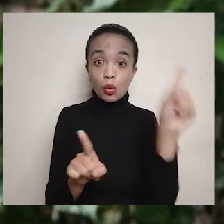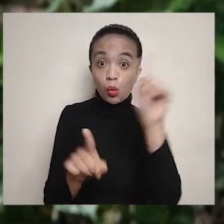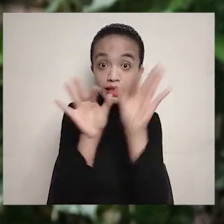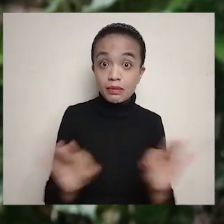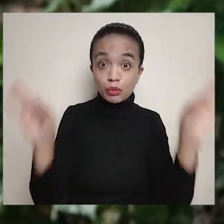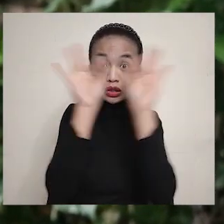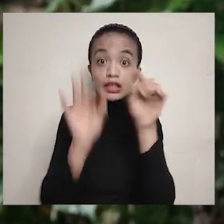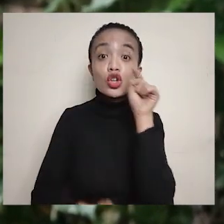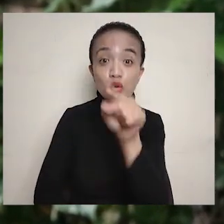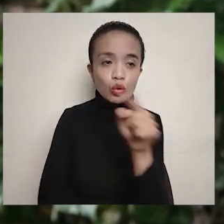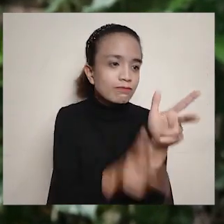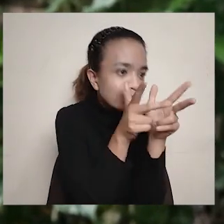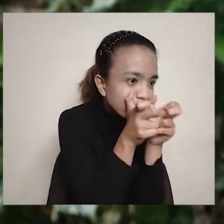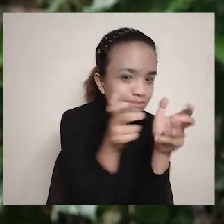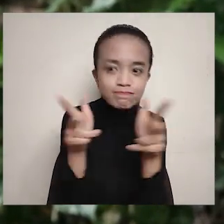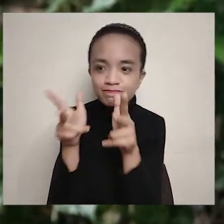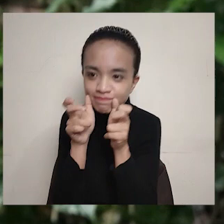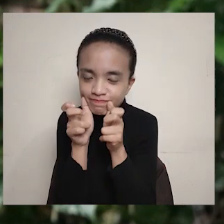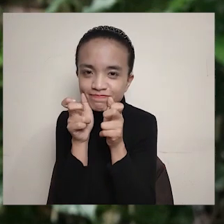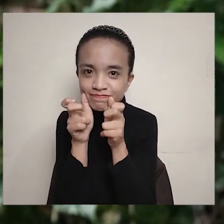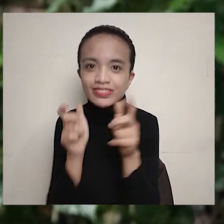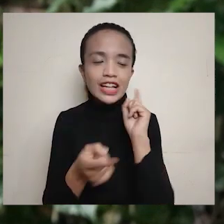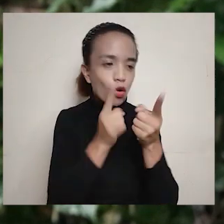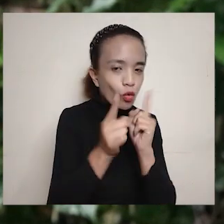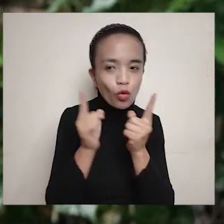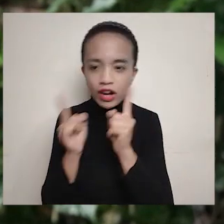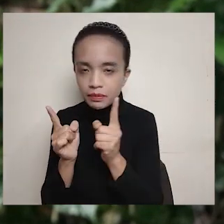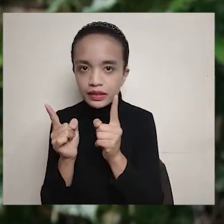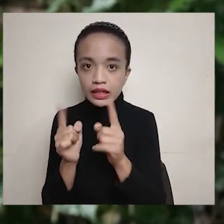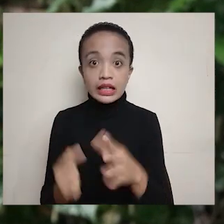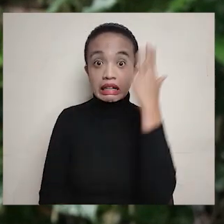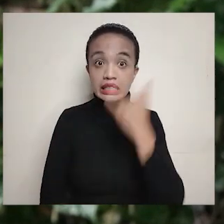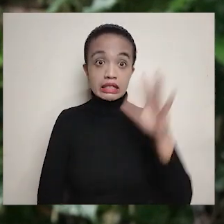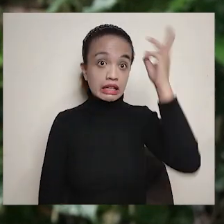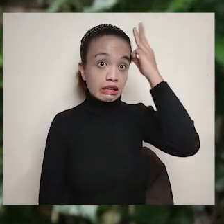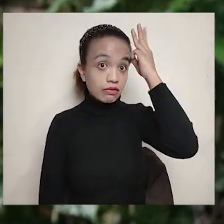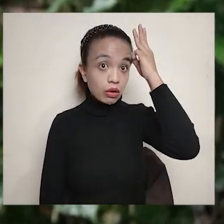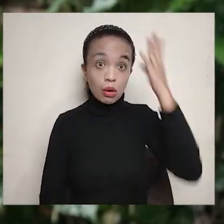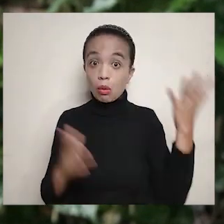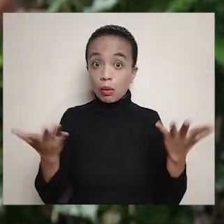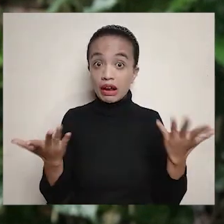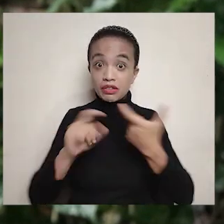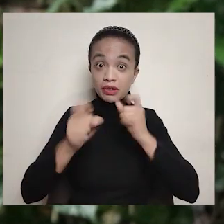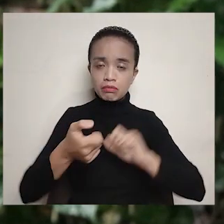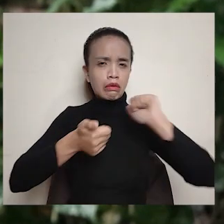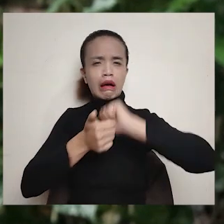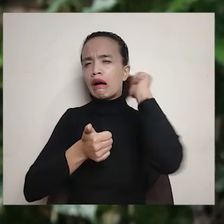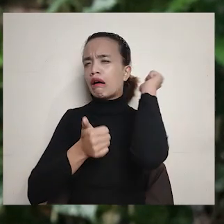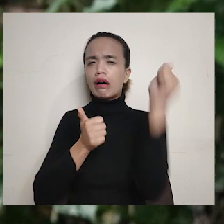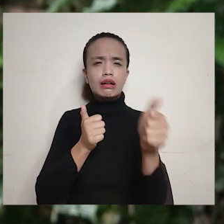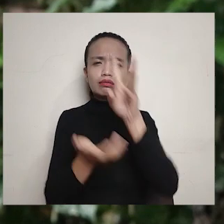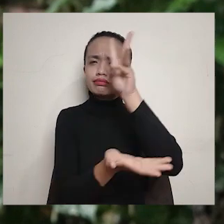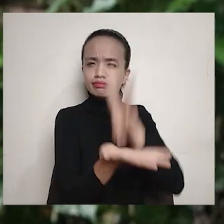yung pinakinggan mo sila. In-entertain mo ng mabuti. No? Lalong-lalo na kasi sa Ifugao, nanggaling sila sa malalayong lugar. Eh,